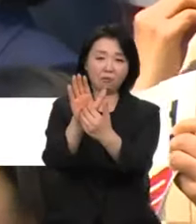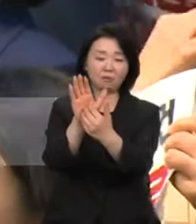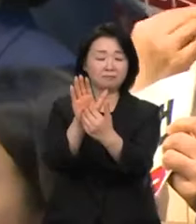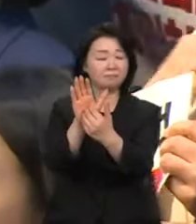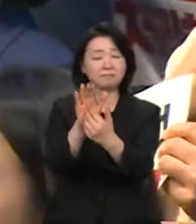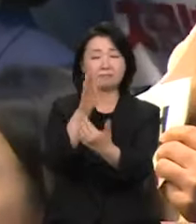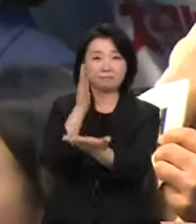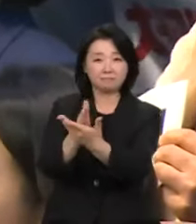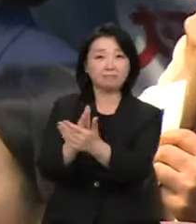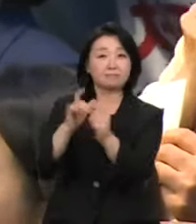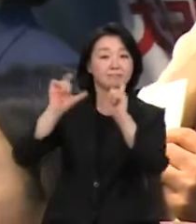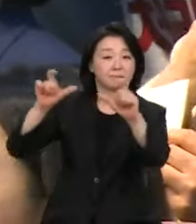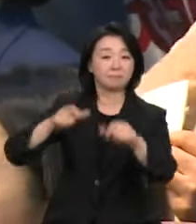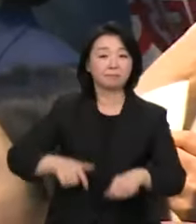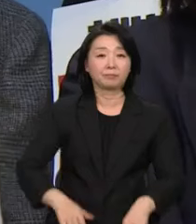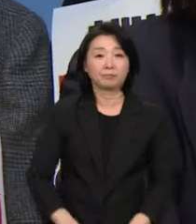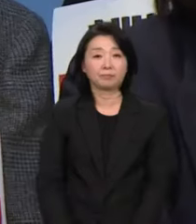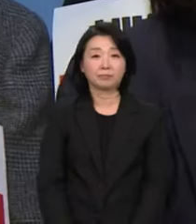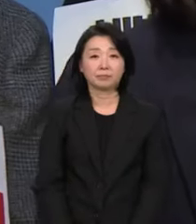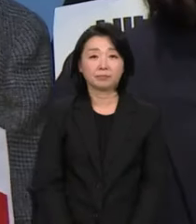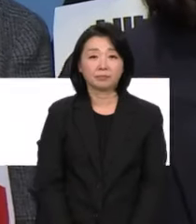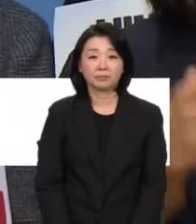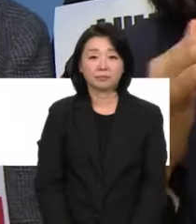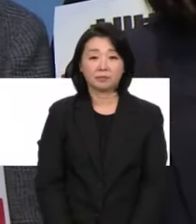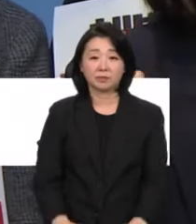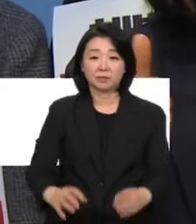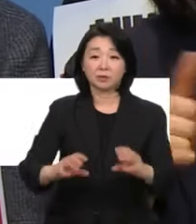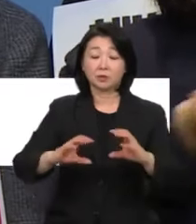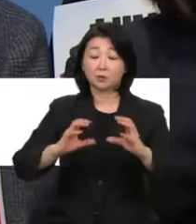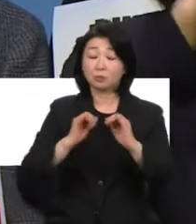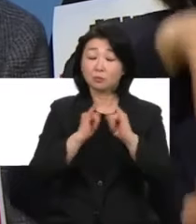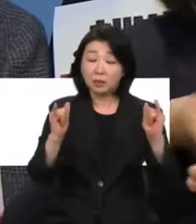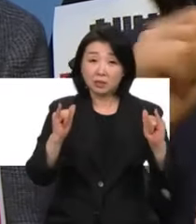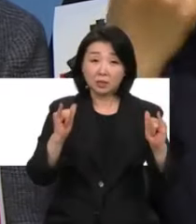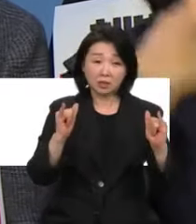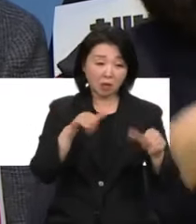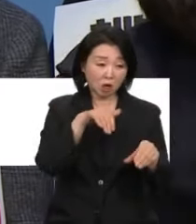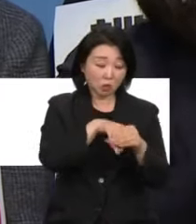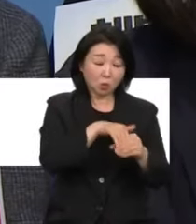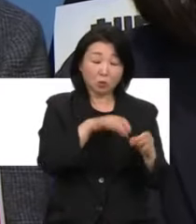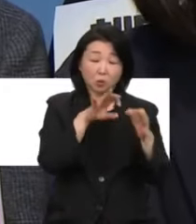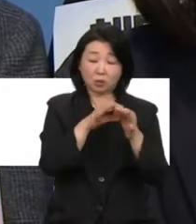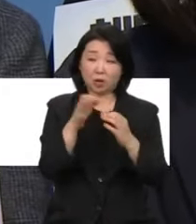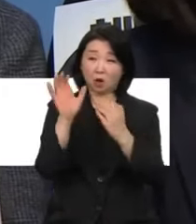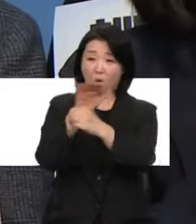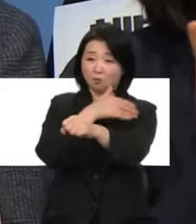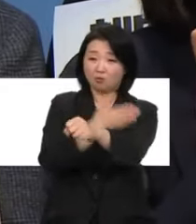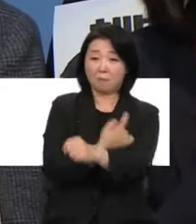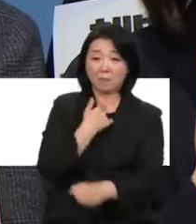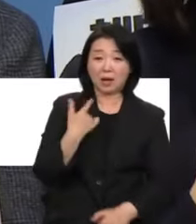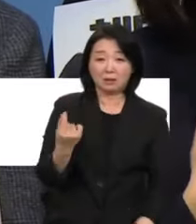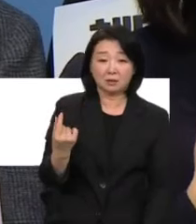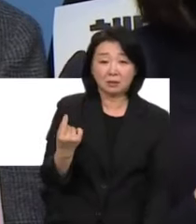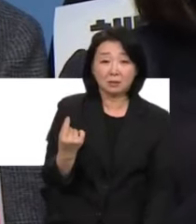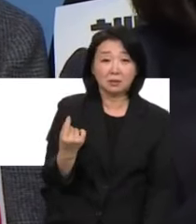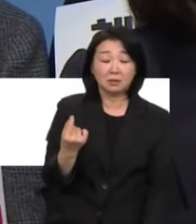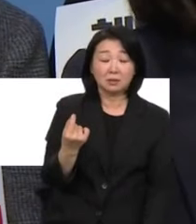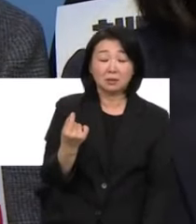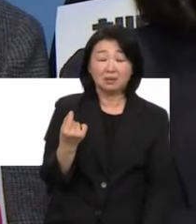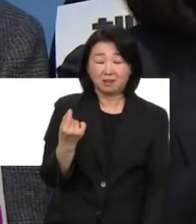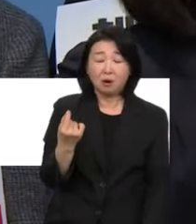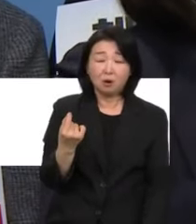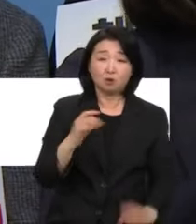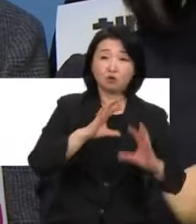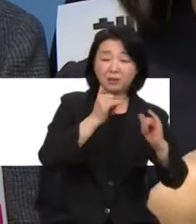안 된다고 경고했습니다. 국민은 총선을 통해 거부권을 행사한 대통령에게 거부권을